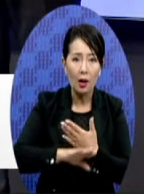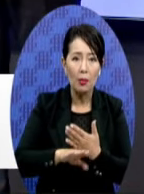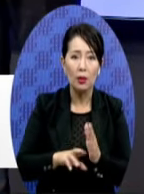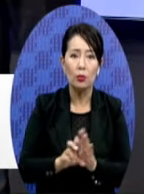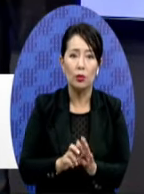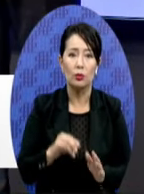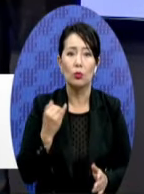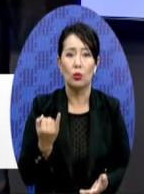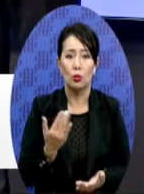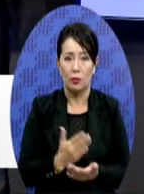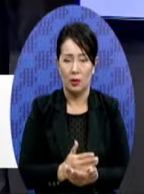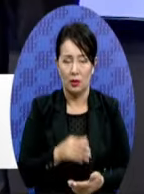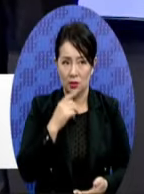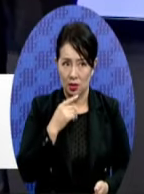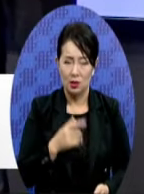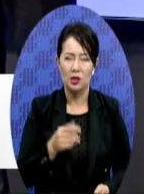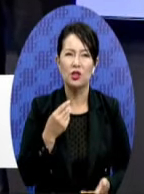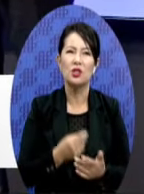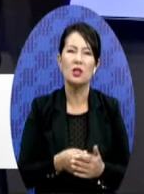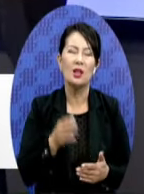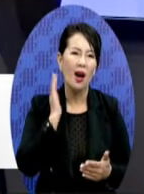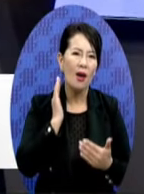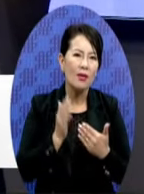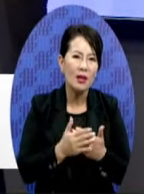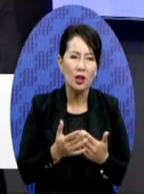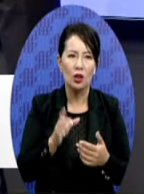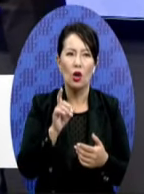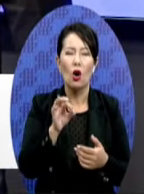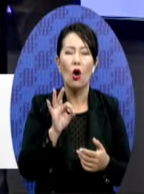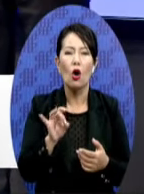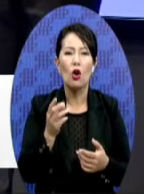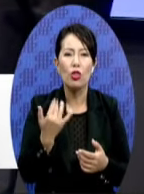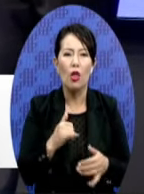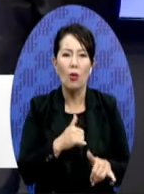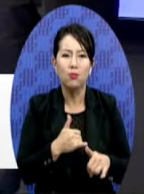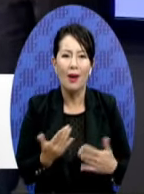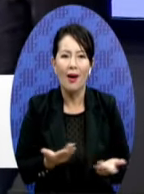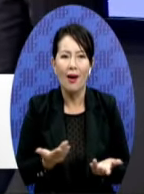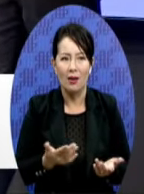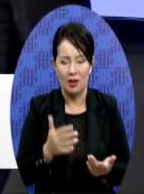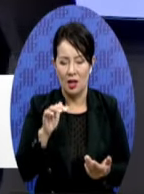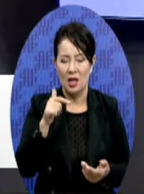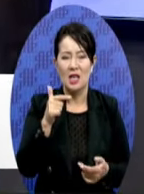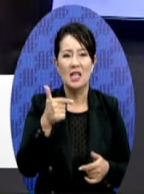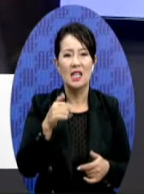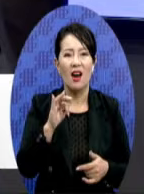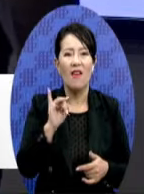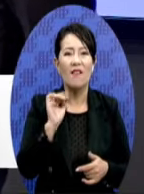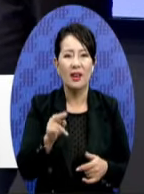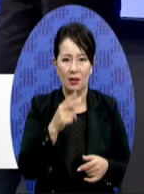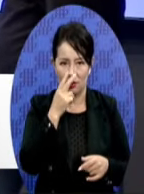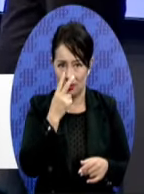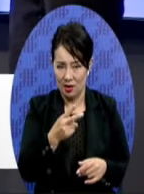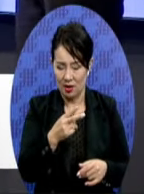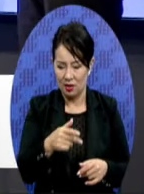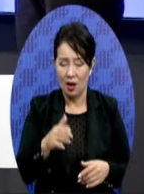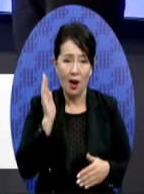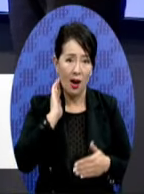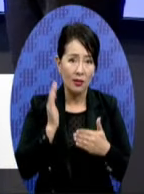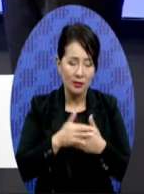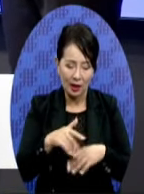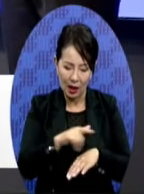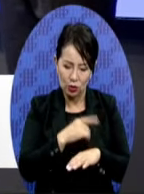муу байгаа талаар бол энэ хүү хэлж байна. За тэгэхээр авилгын хор уршиг ямар байдгүй гэдгийг үзэж та хүндээ энэ хүү графикаас харуулъя. За авилгатай тэмцэх газар